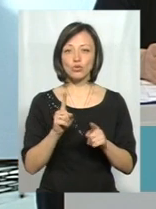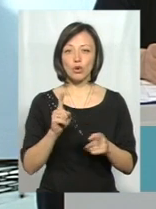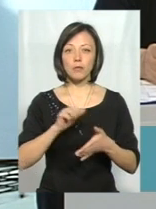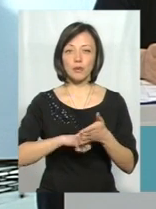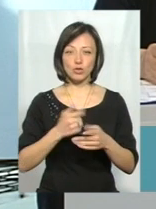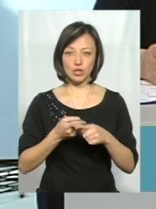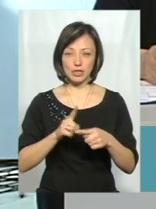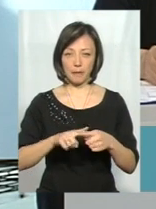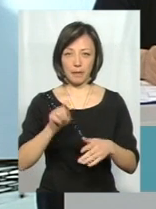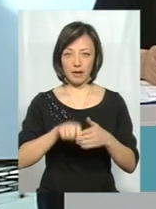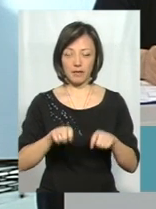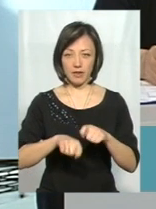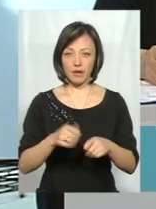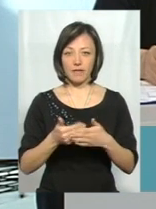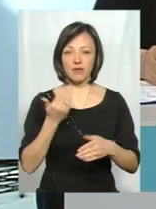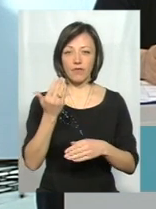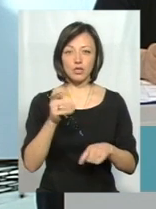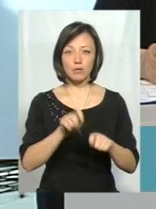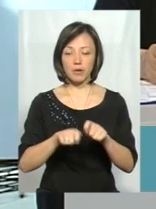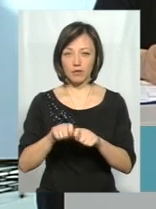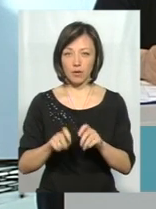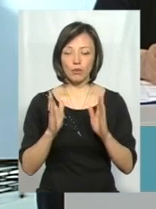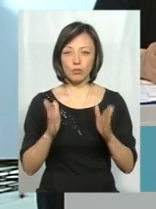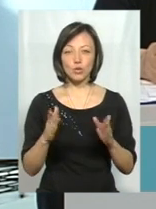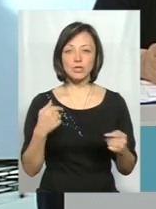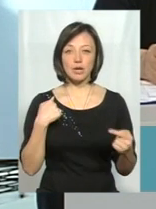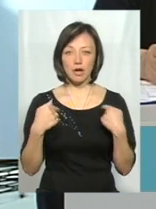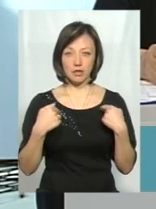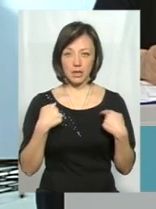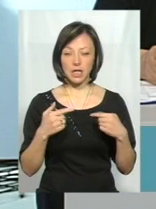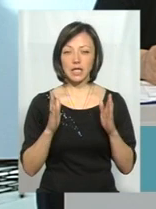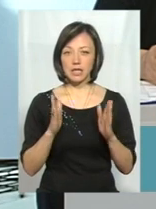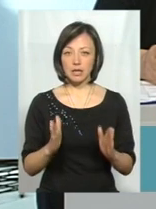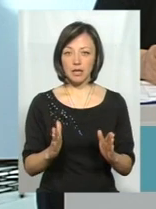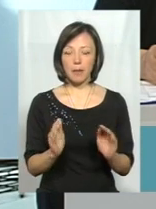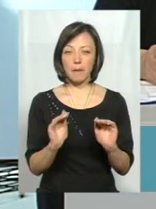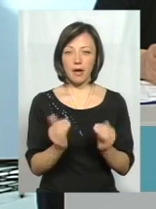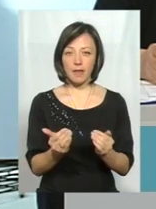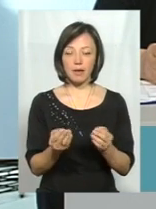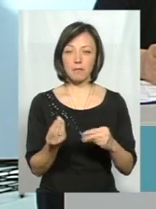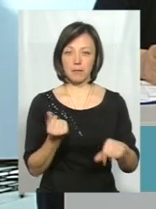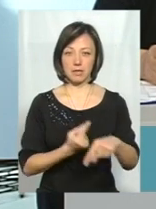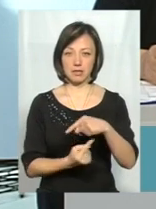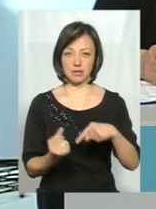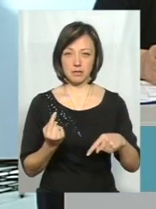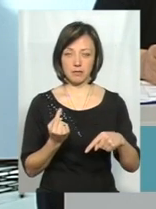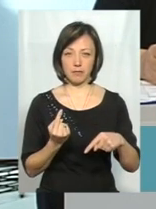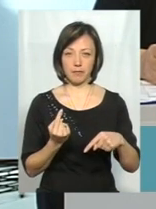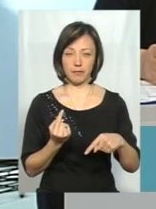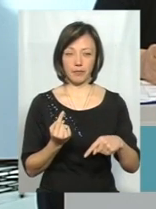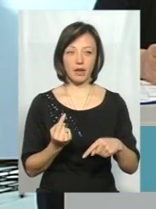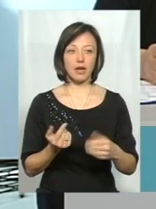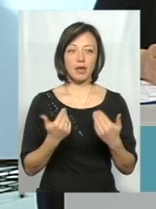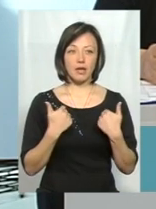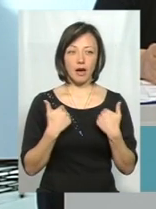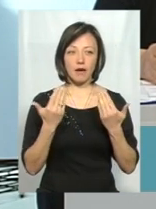перевірки? Від ваших перевірок будуть страдати тільки малий-малий бізнес. Я